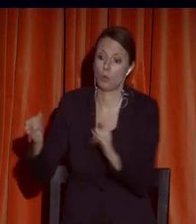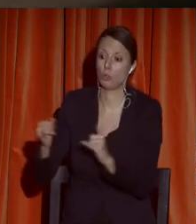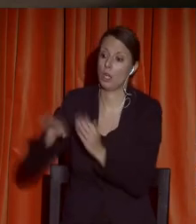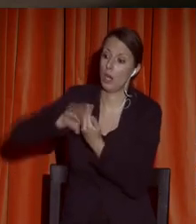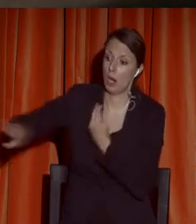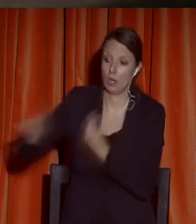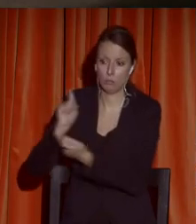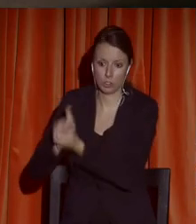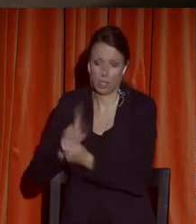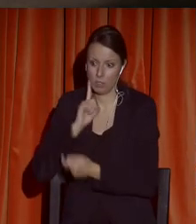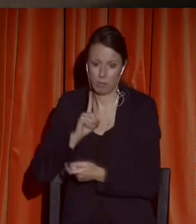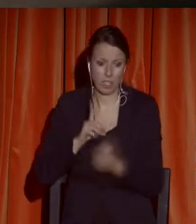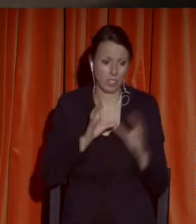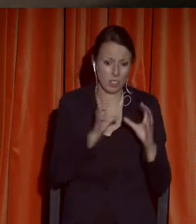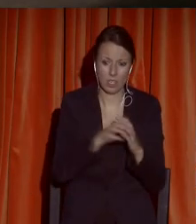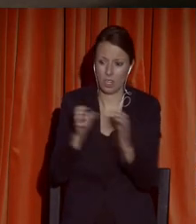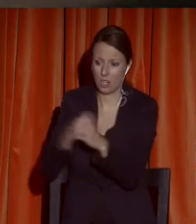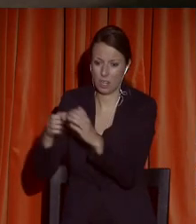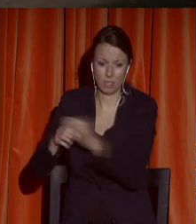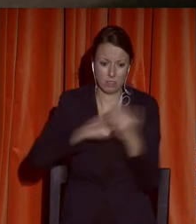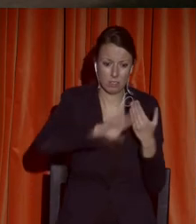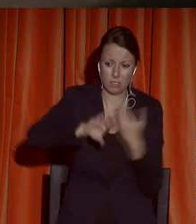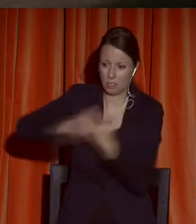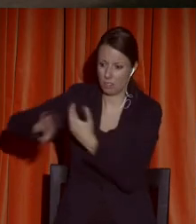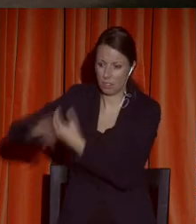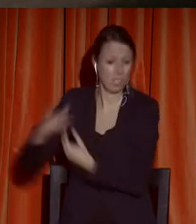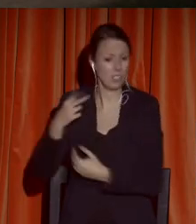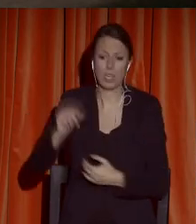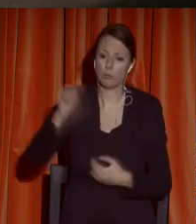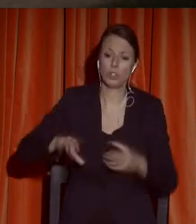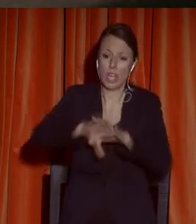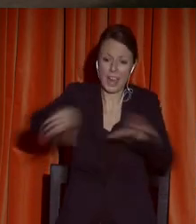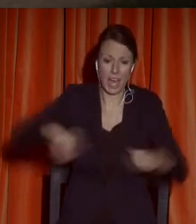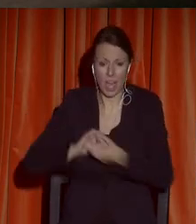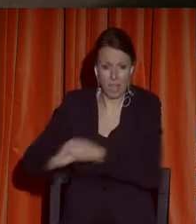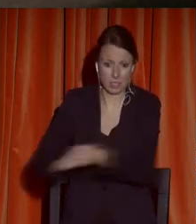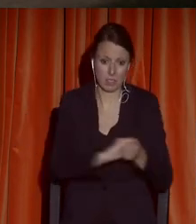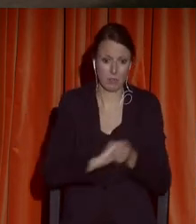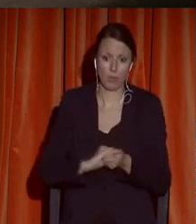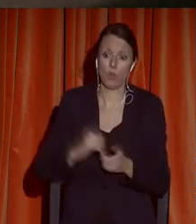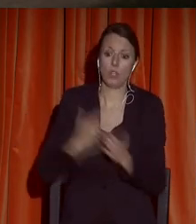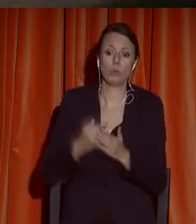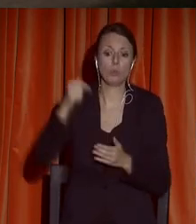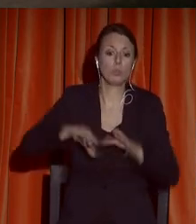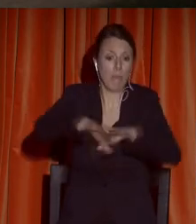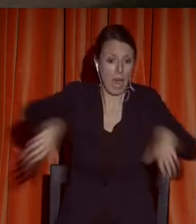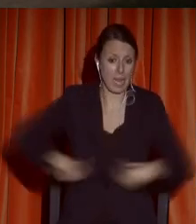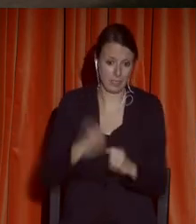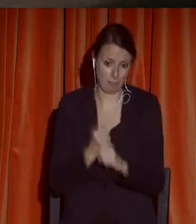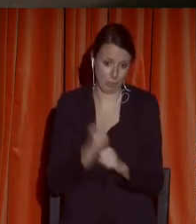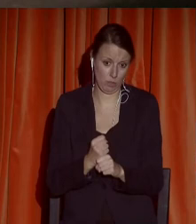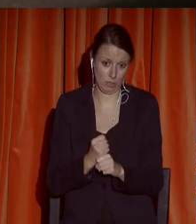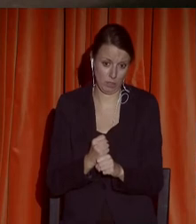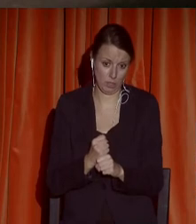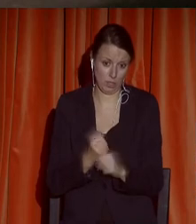słabe. To wszystko musi stanowić całość i to właśnie w tym duchu wspólnotowości musimy pracować razem.